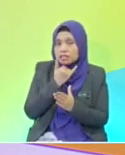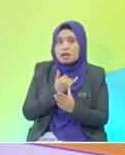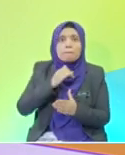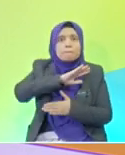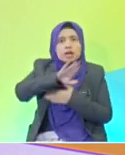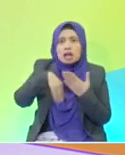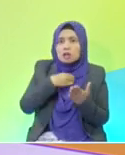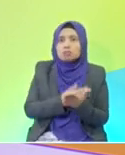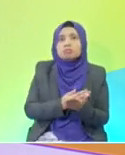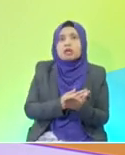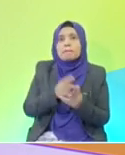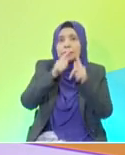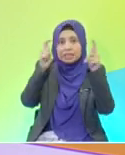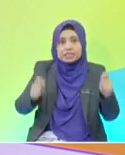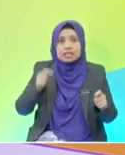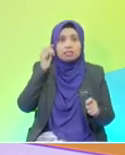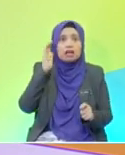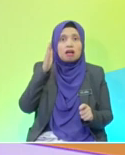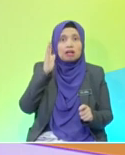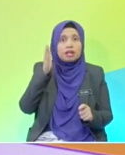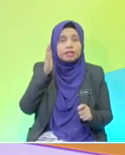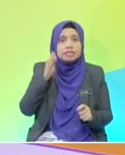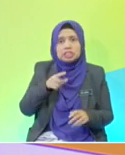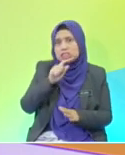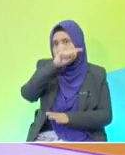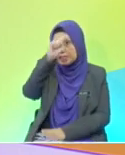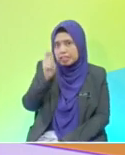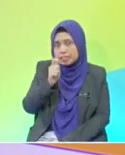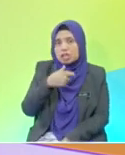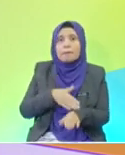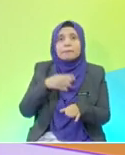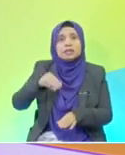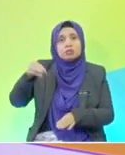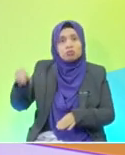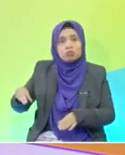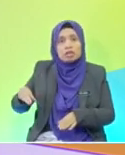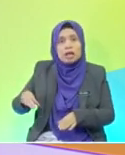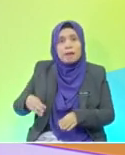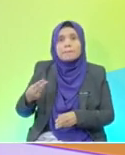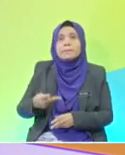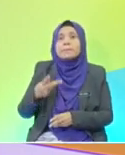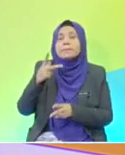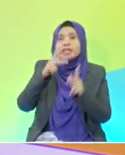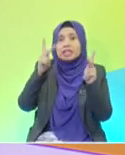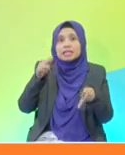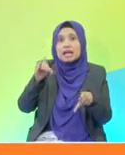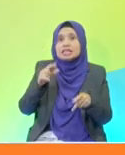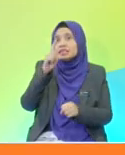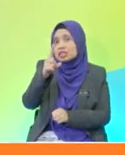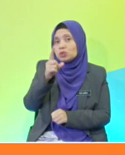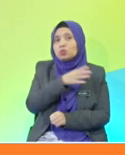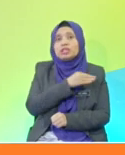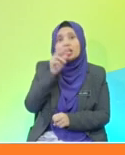biasanya pentaksiran akan ditanya kepada murid berkaitan dengan pernyataan satu dan pernyataan